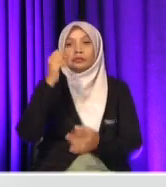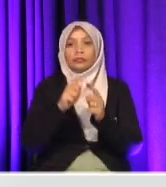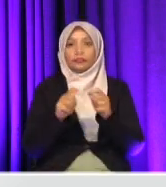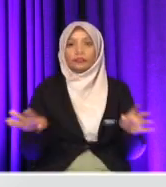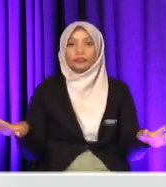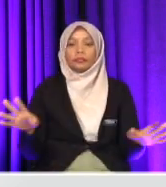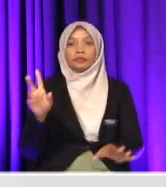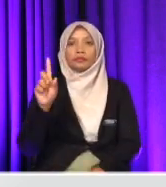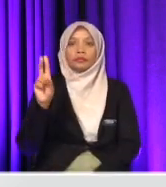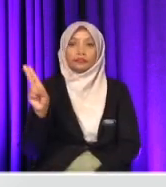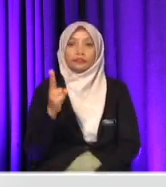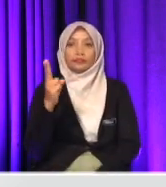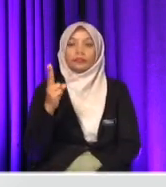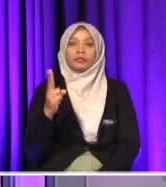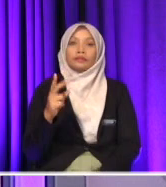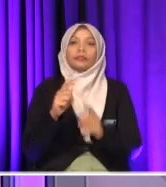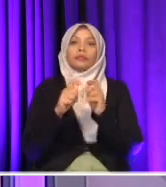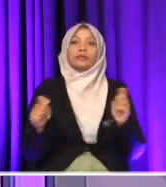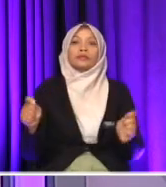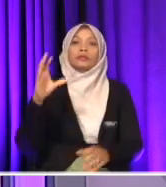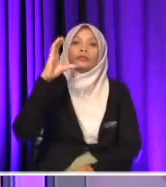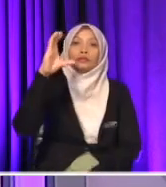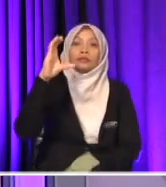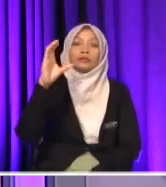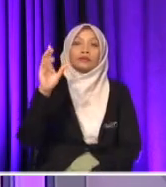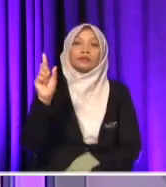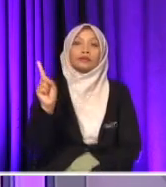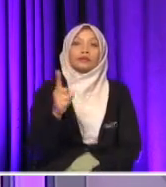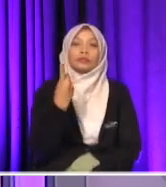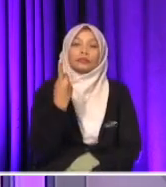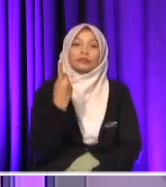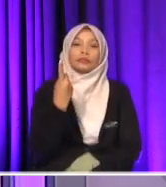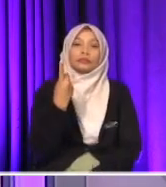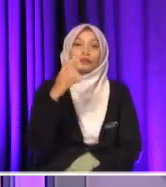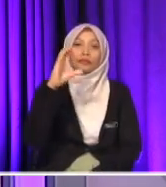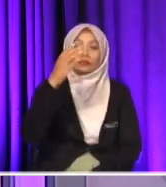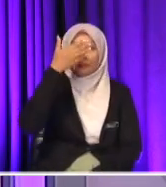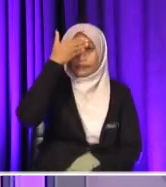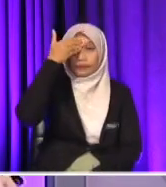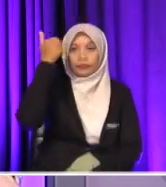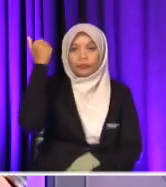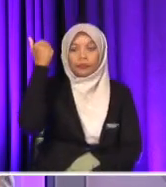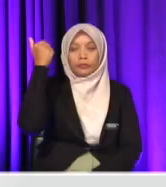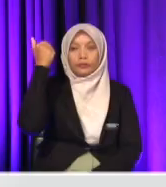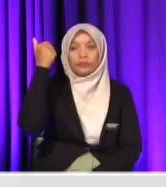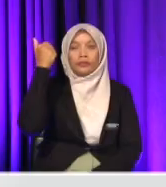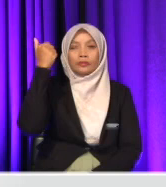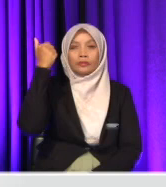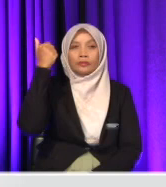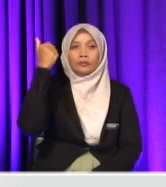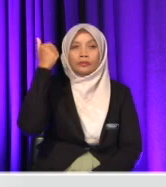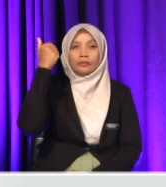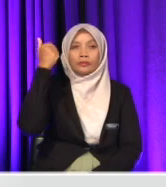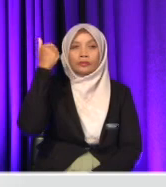hanya komponen C sahaja? Kenapa tinggal hanya komponen C sahaja? Bagi saya sebab Afiq Aziz